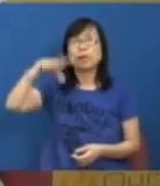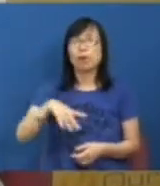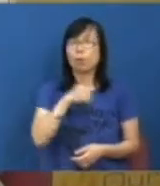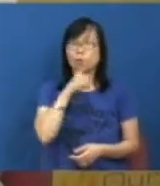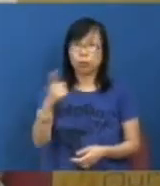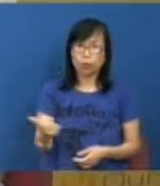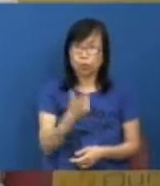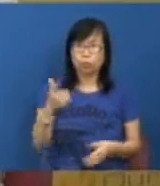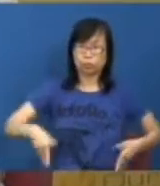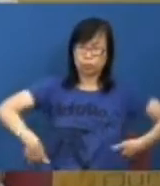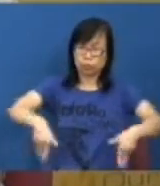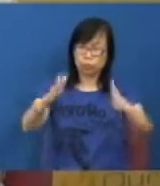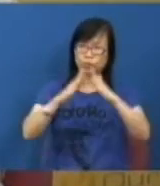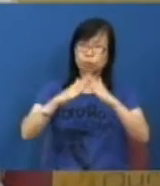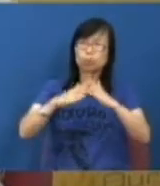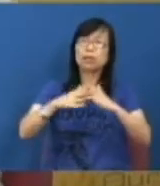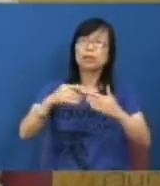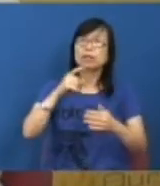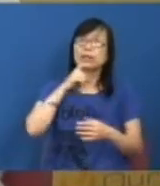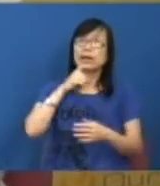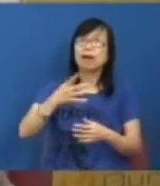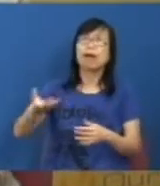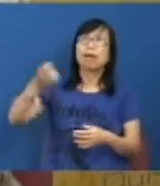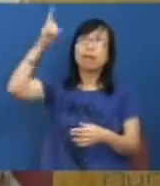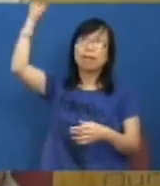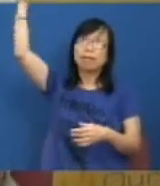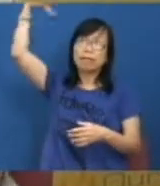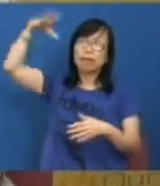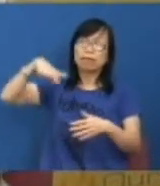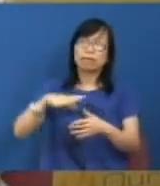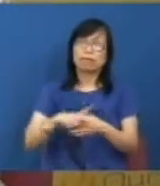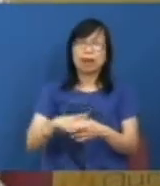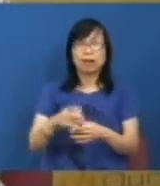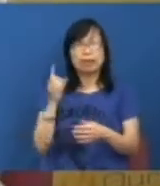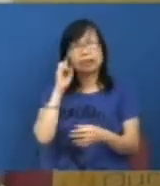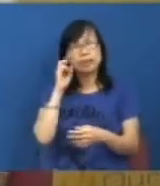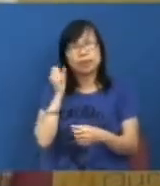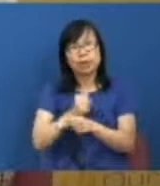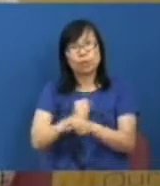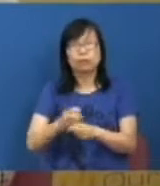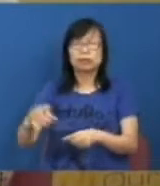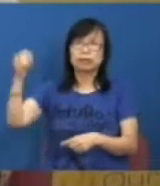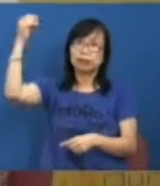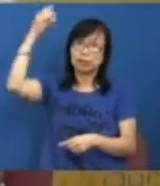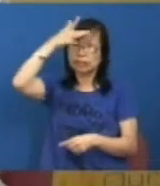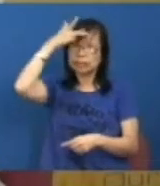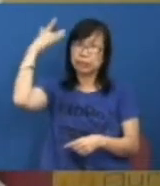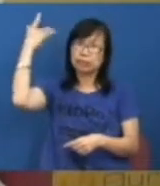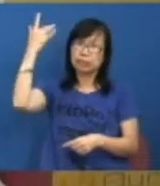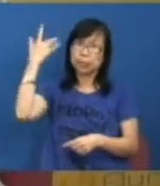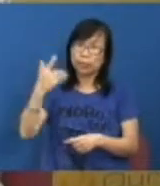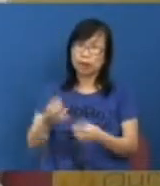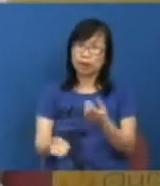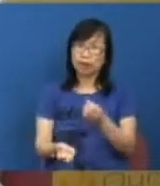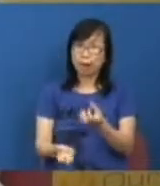實佢都會係用太陽能去做熱水器啊，我嚟發電啊，就煮食就我諗弱啲，但係起